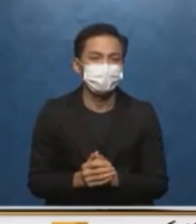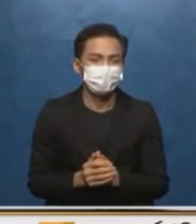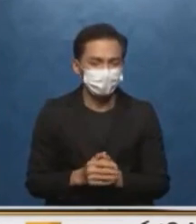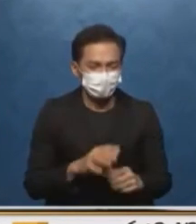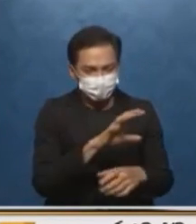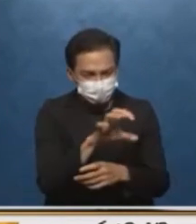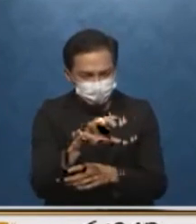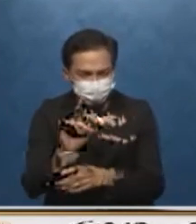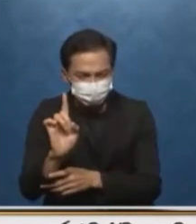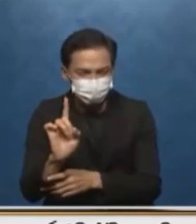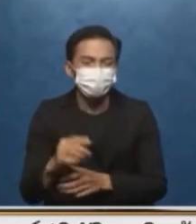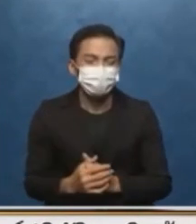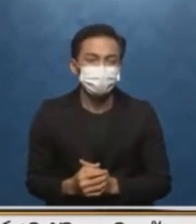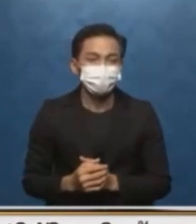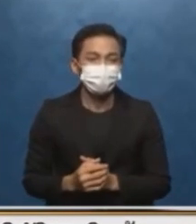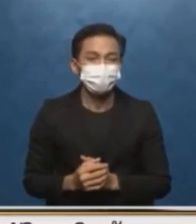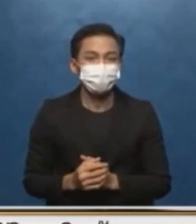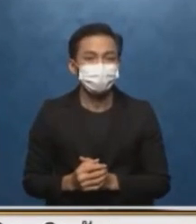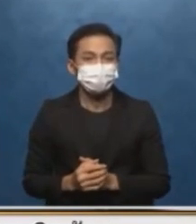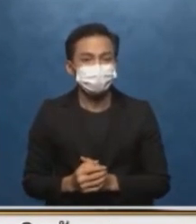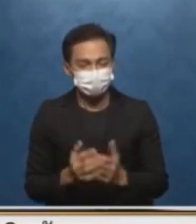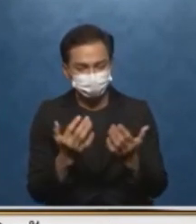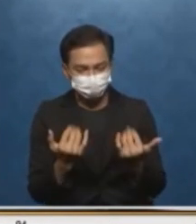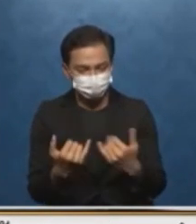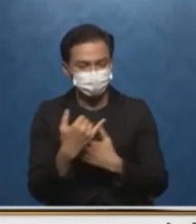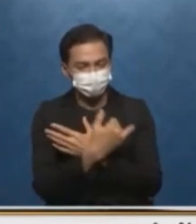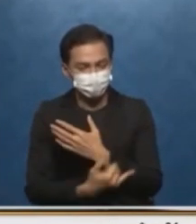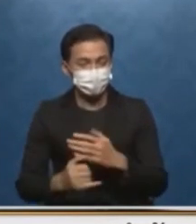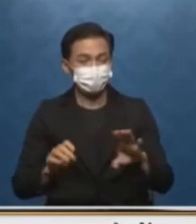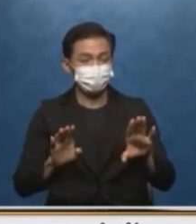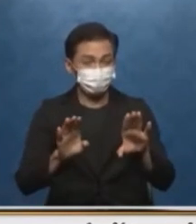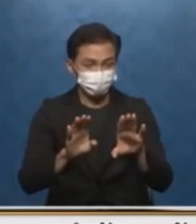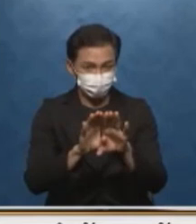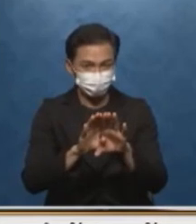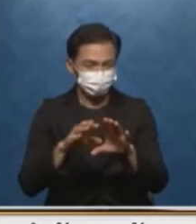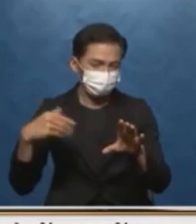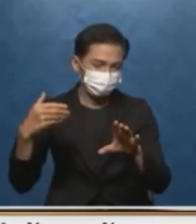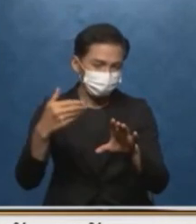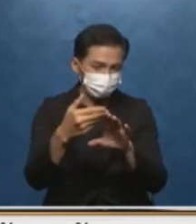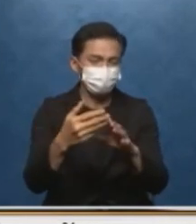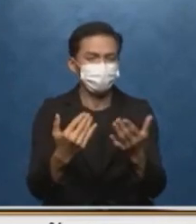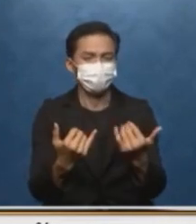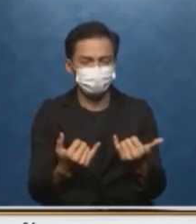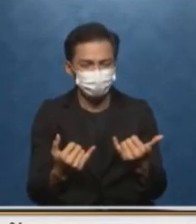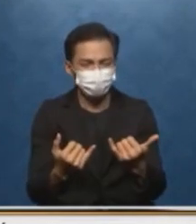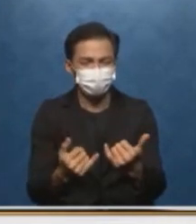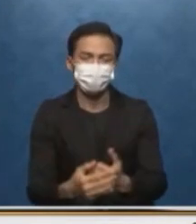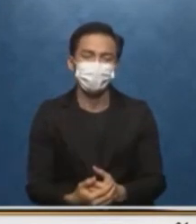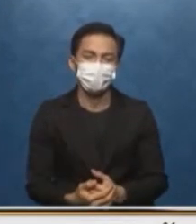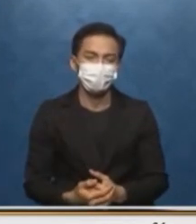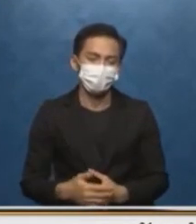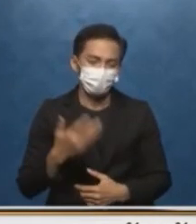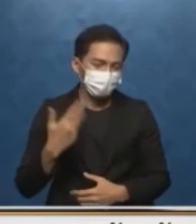ไงต่อการที่เราปิดประเทศต่อเนื่องมาจนถึงทุกวันนี้ยิ่งทวีคูณความเสียหาย